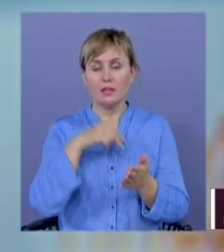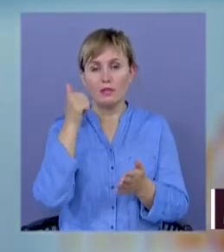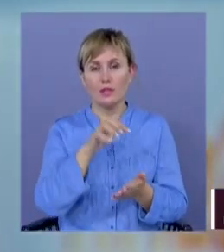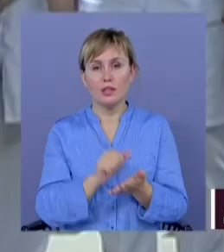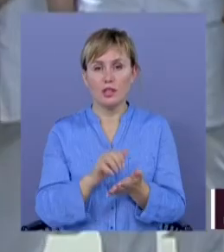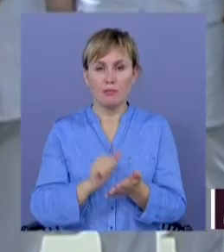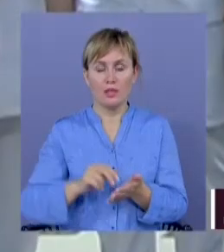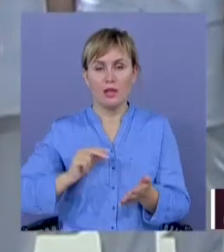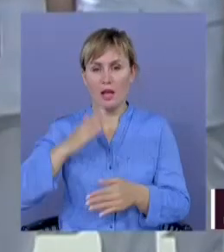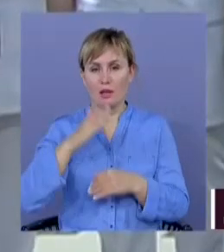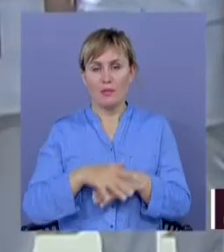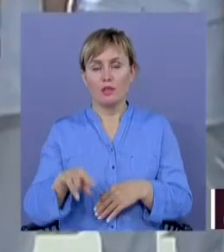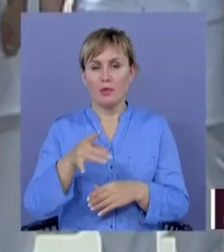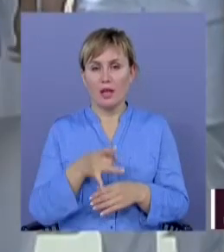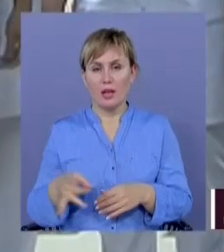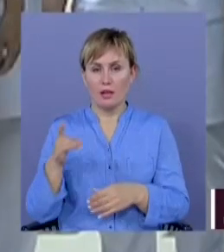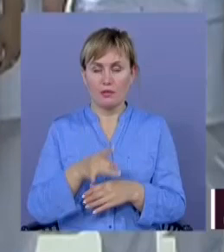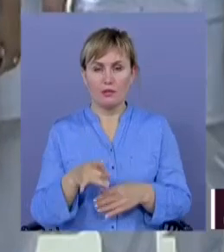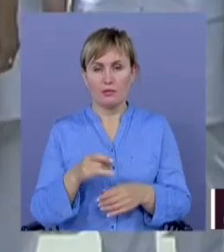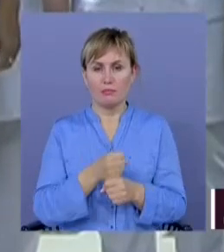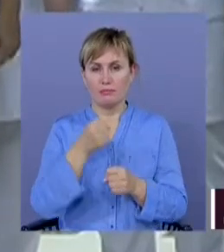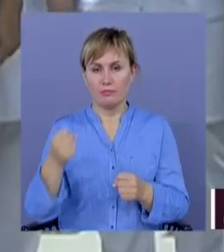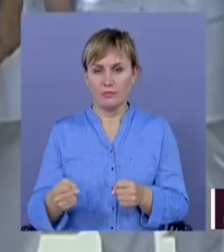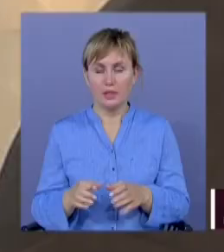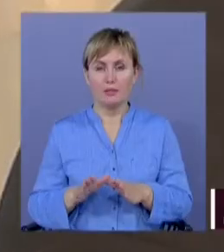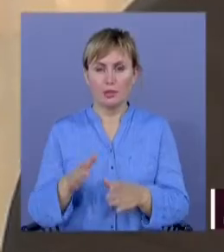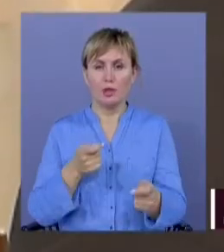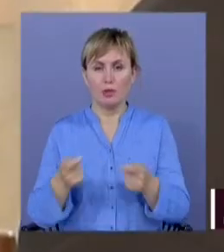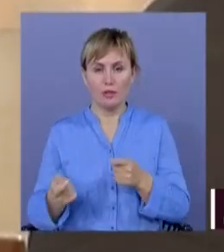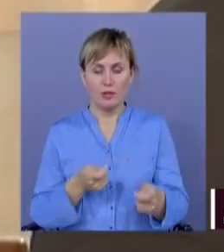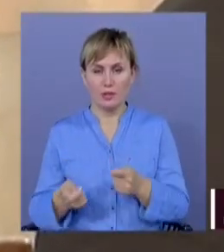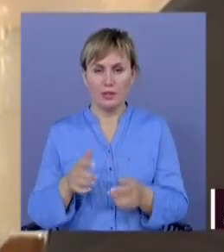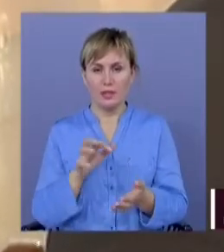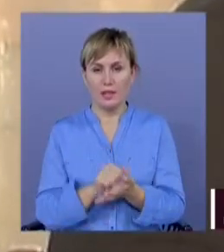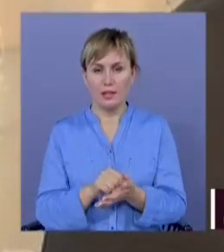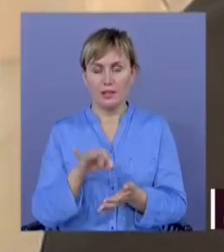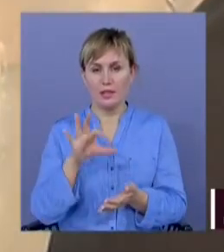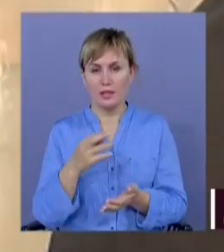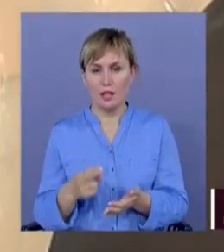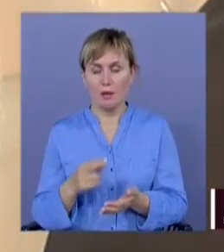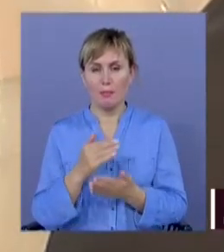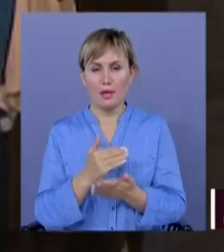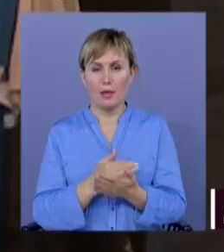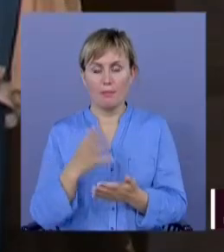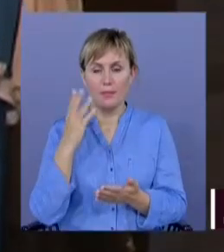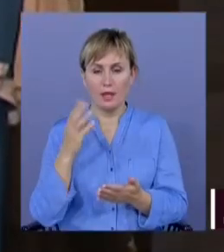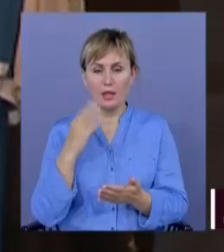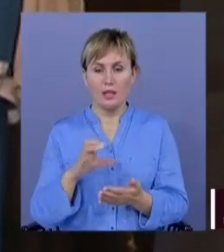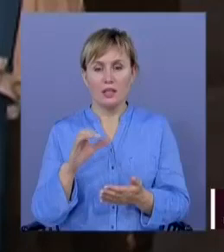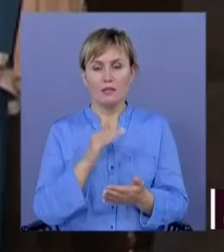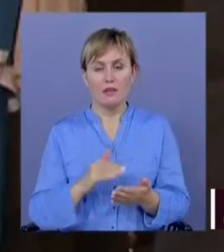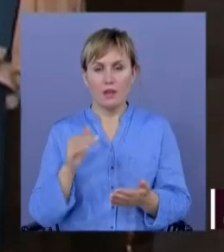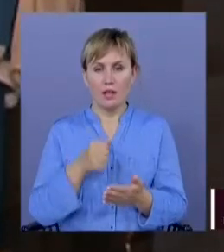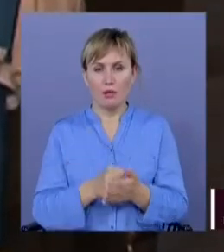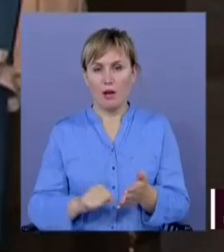занимал пост акима Наурызбайского района. После был назначен заместителем руководителя управления занятости и социальных программ Алматы. С февраля по